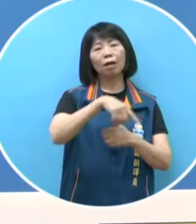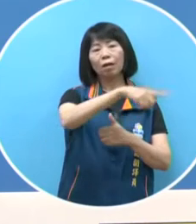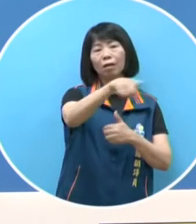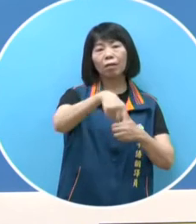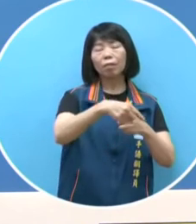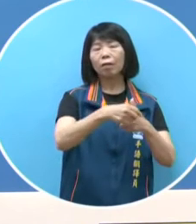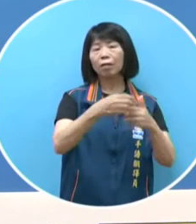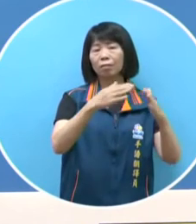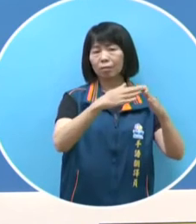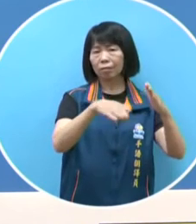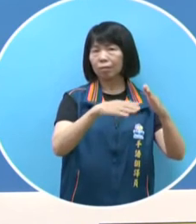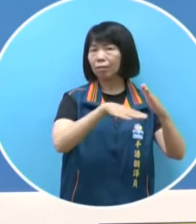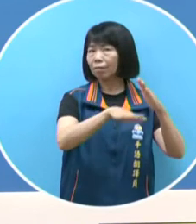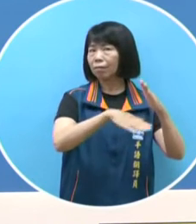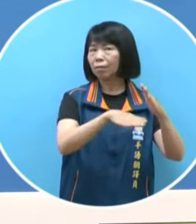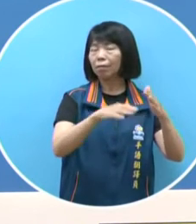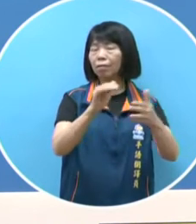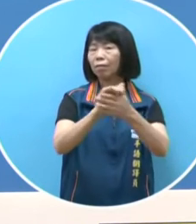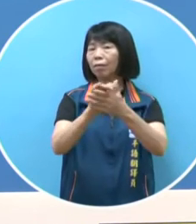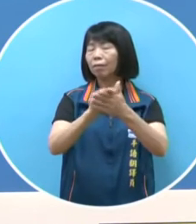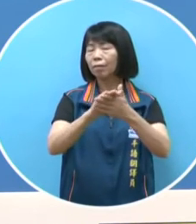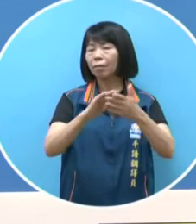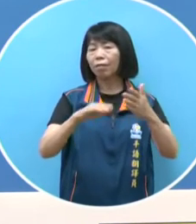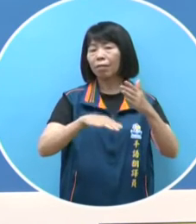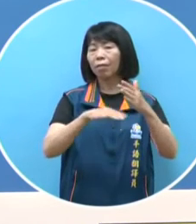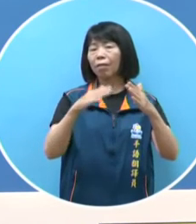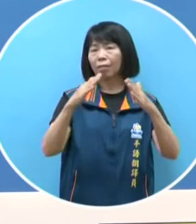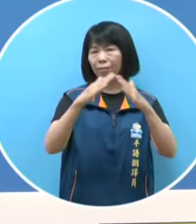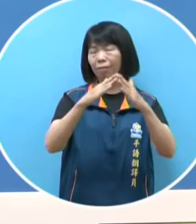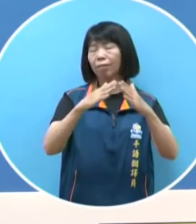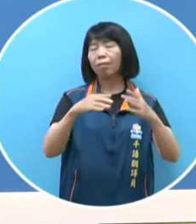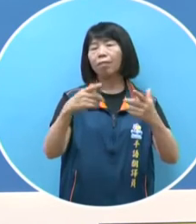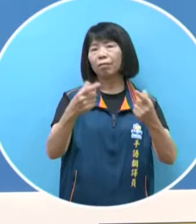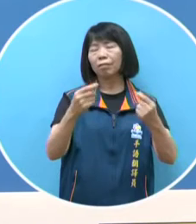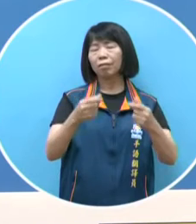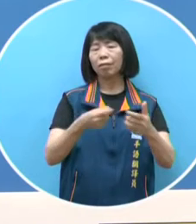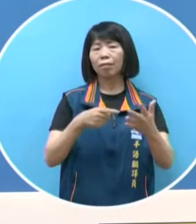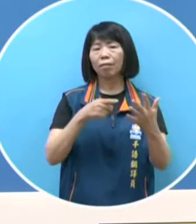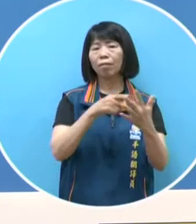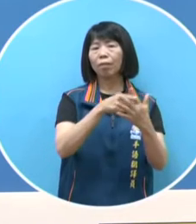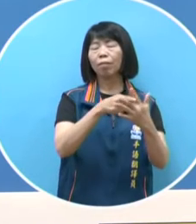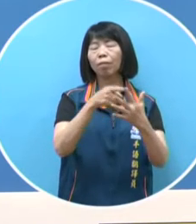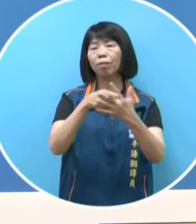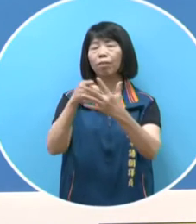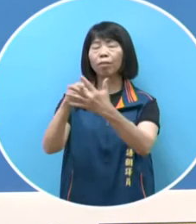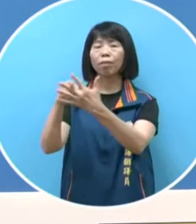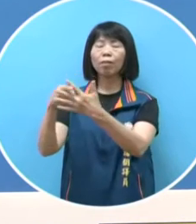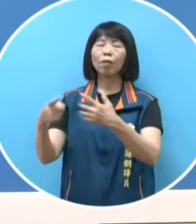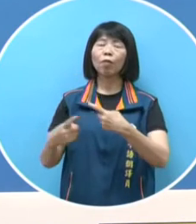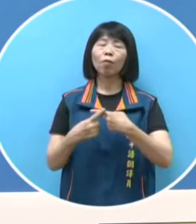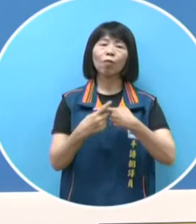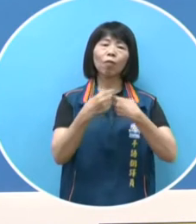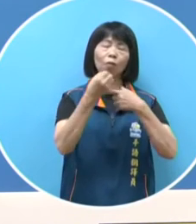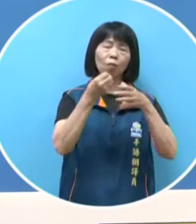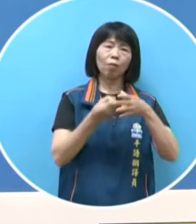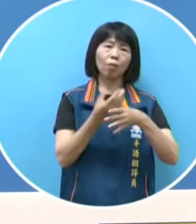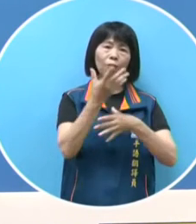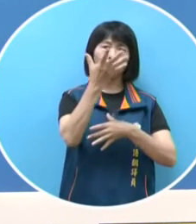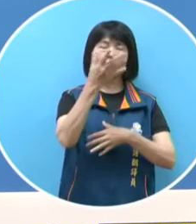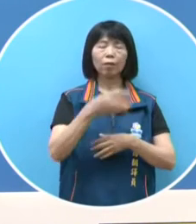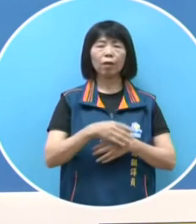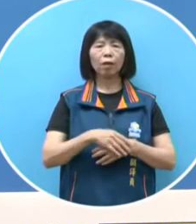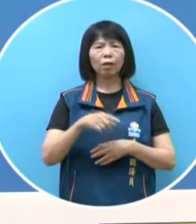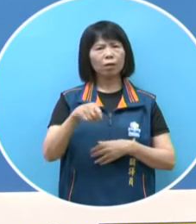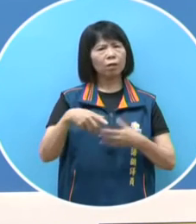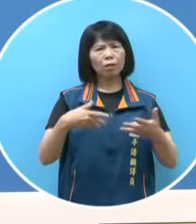庭以及友人的家庭也得到确诊。我想这都是一个非常非常的遗